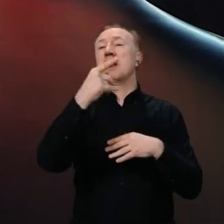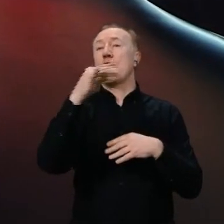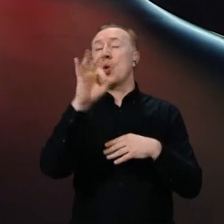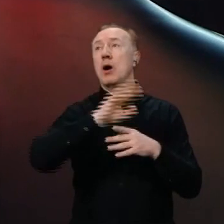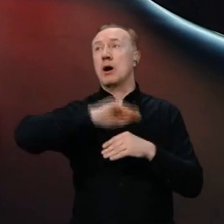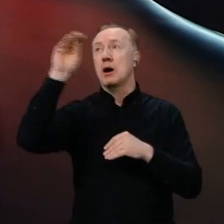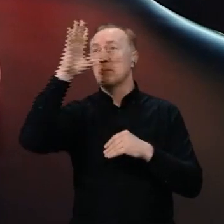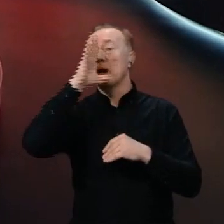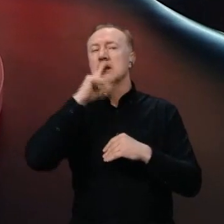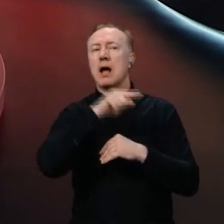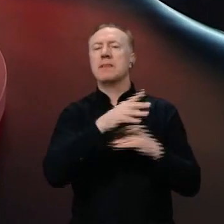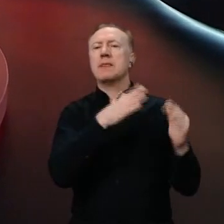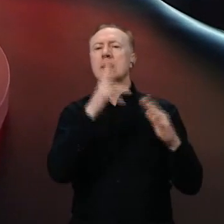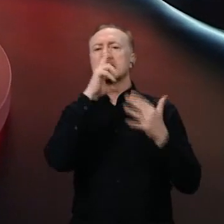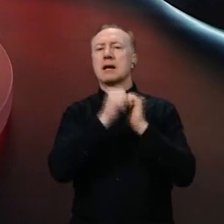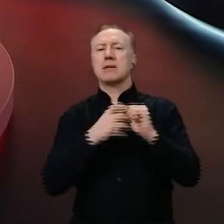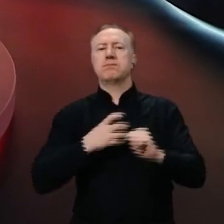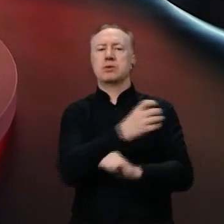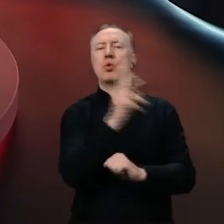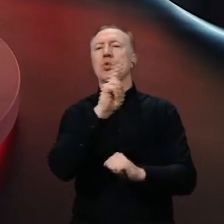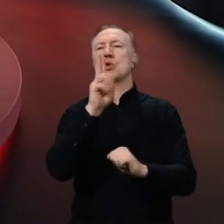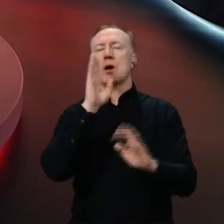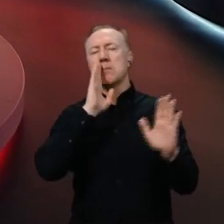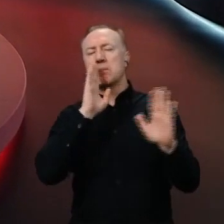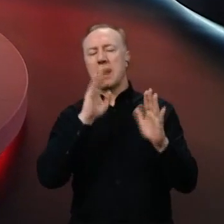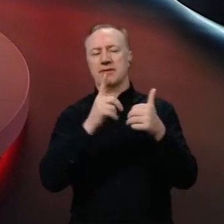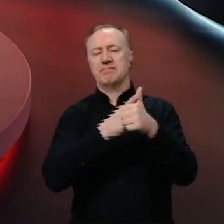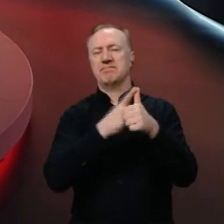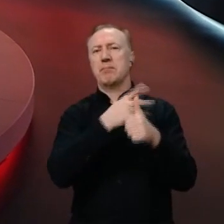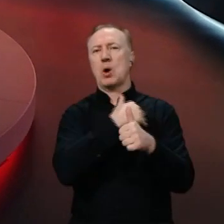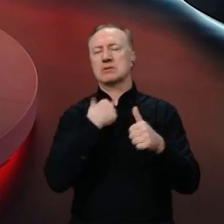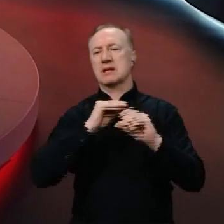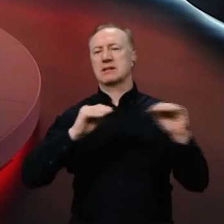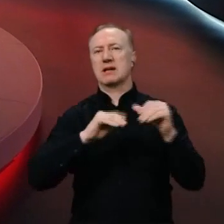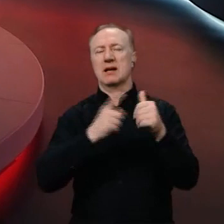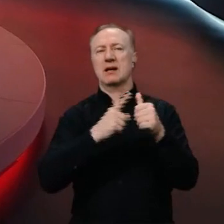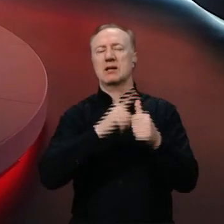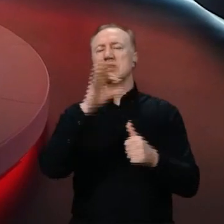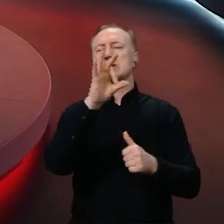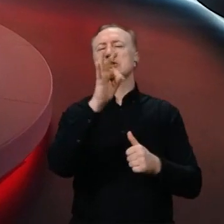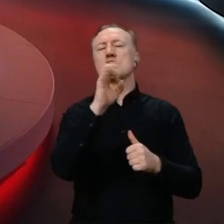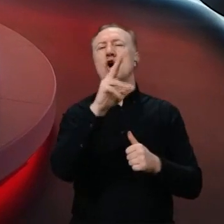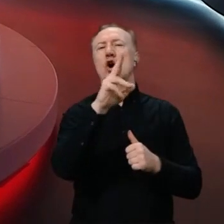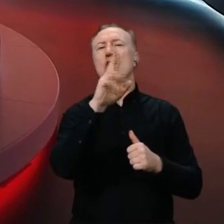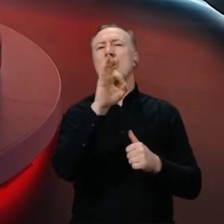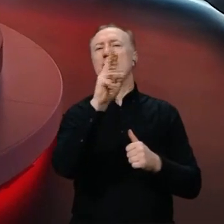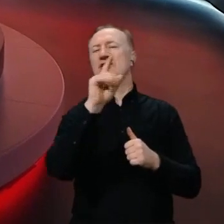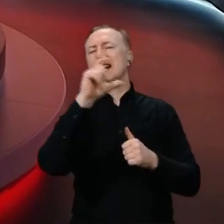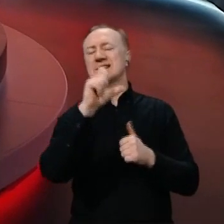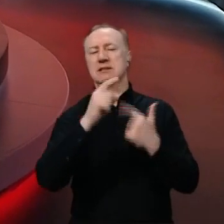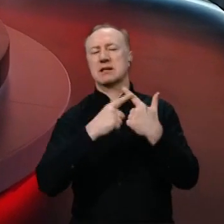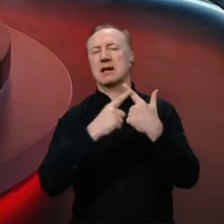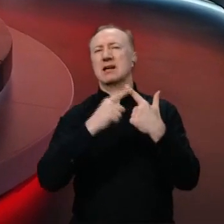polskich szkoleniowców tylko. Już słyszałem, że są to Piotr Stokowiec, Michał Probierz, kolejność dowolna, nawet alfabetycznie tego nie układam,